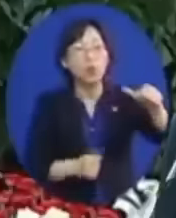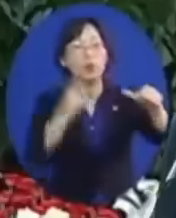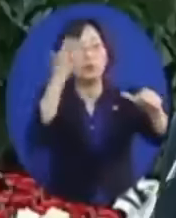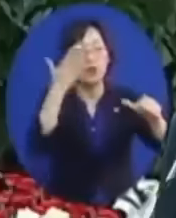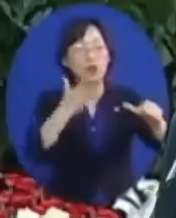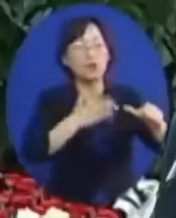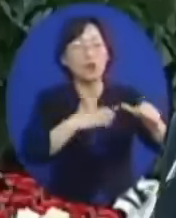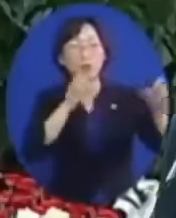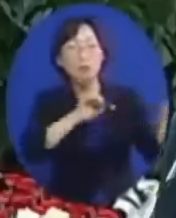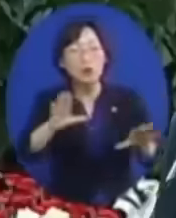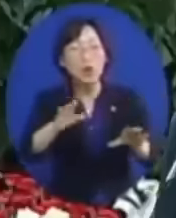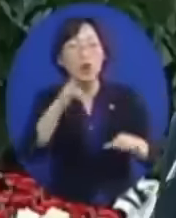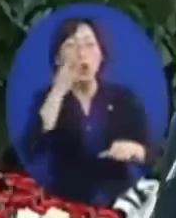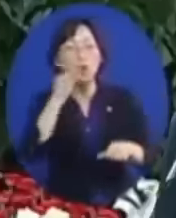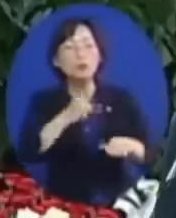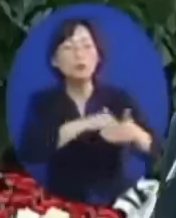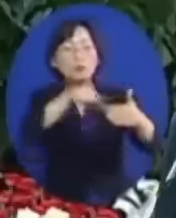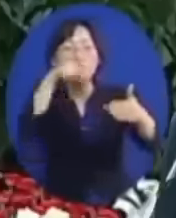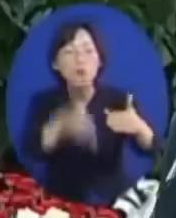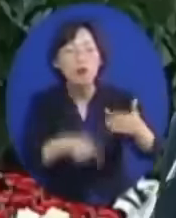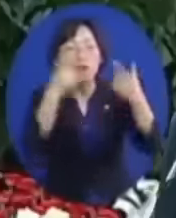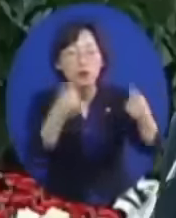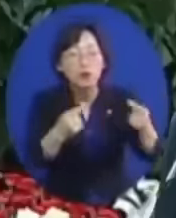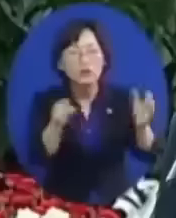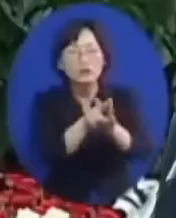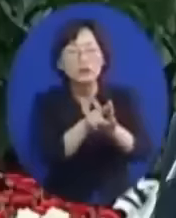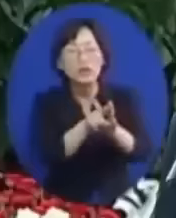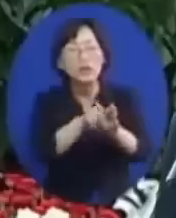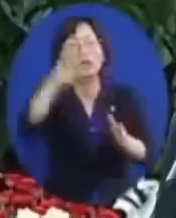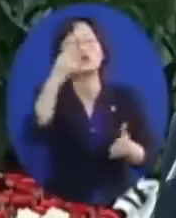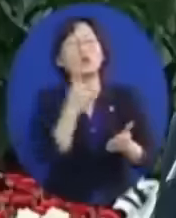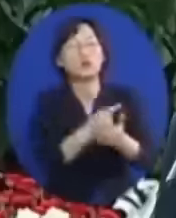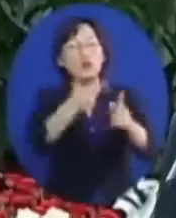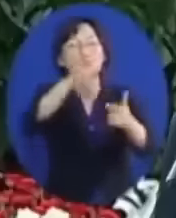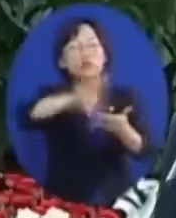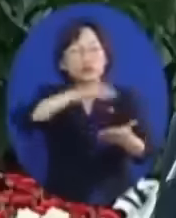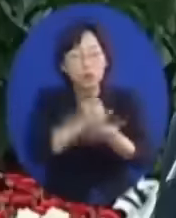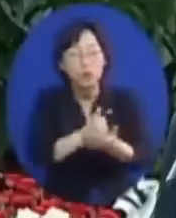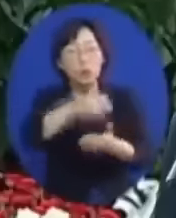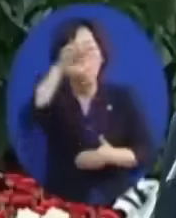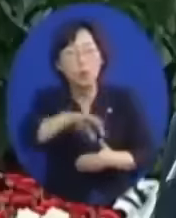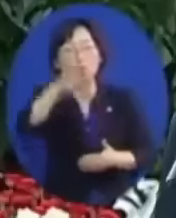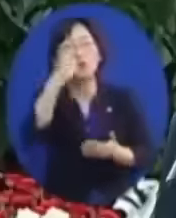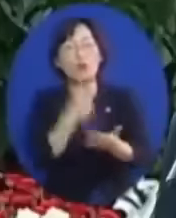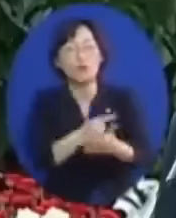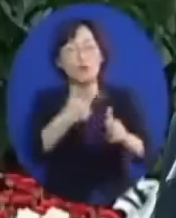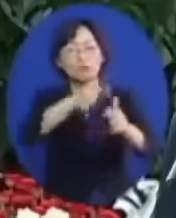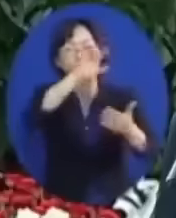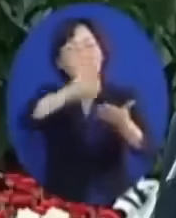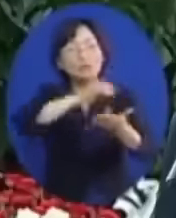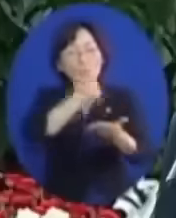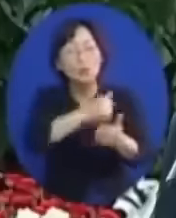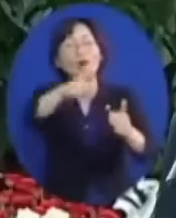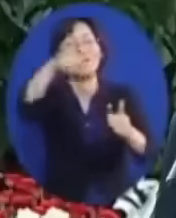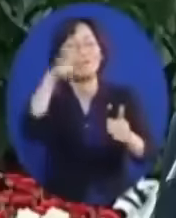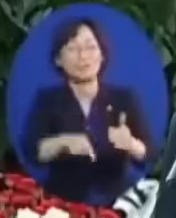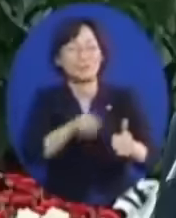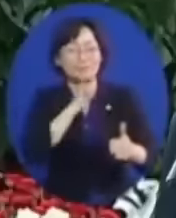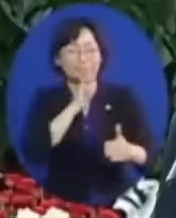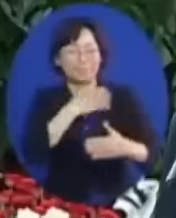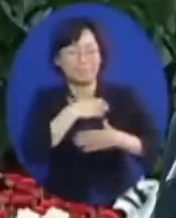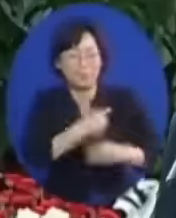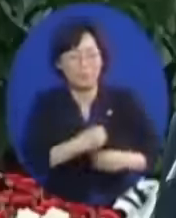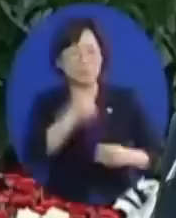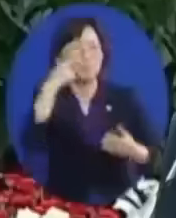내가 버린 어머니의 품과 같은 신앙의 품으로 돌아왔다. 나는 예수 그리스도로 돌아왔다. 그리고 예수님 안에서 나는 참된 안식을